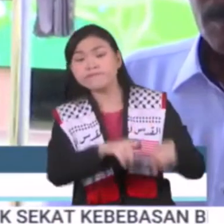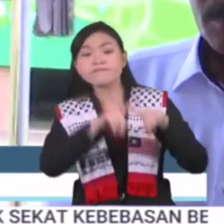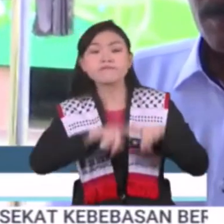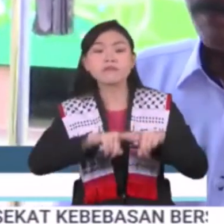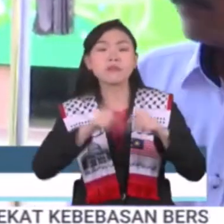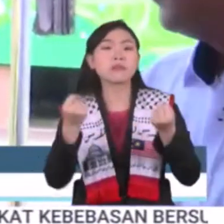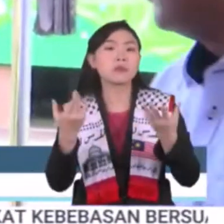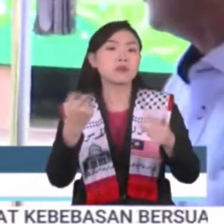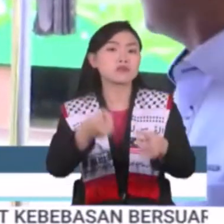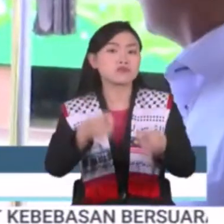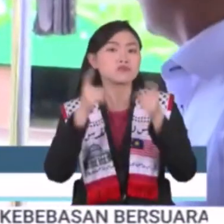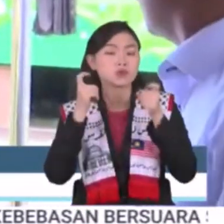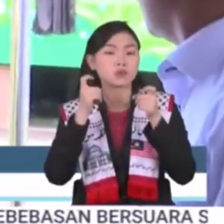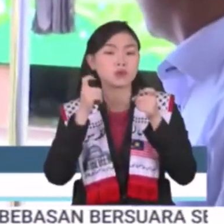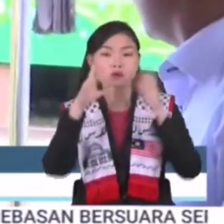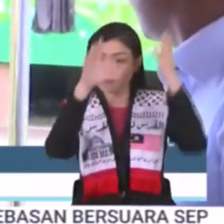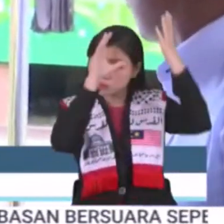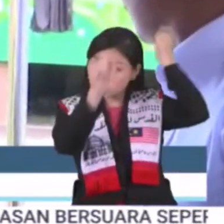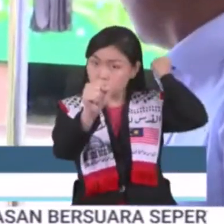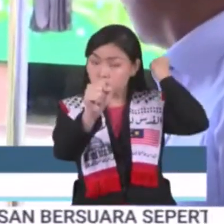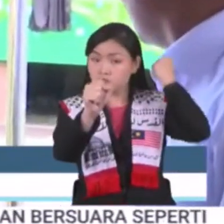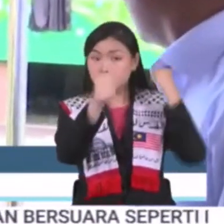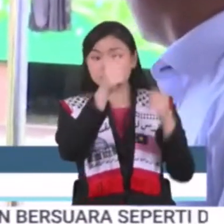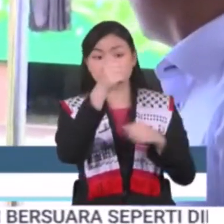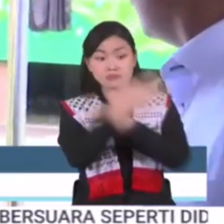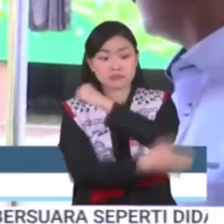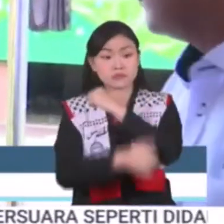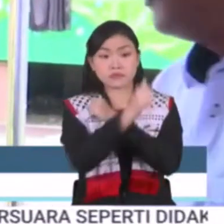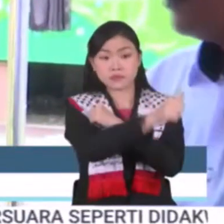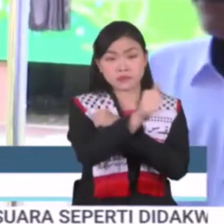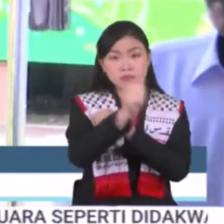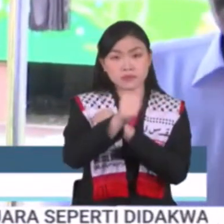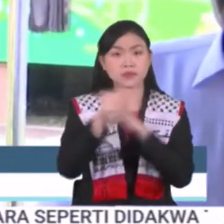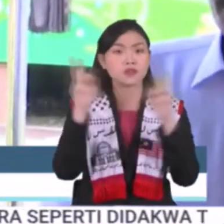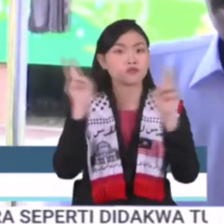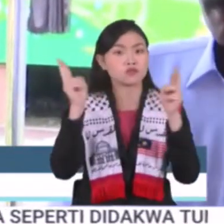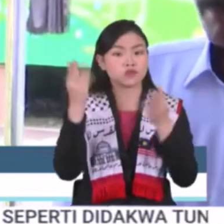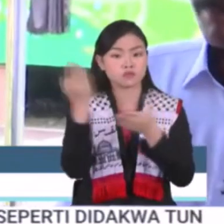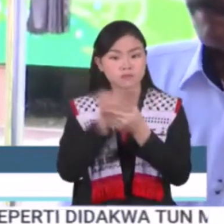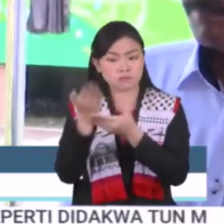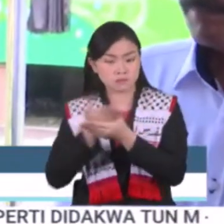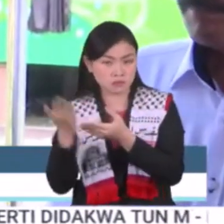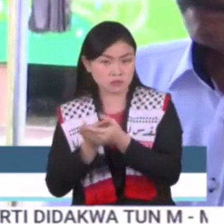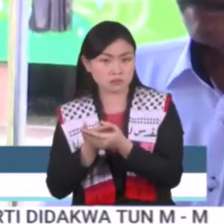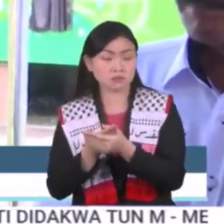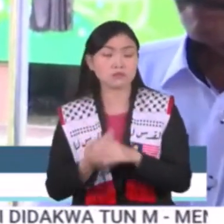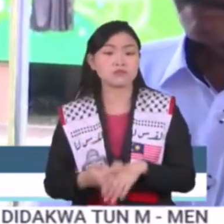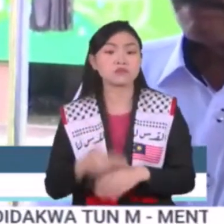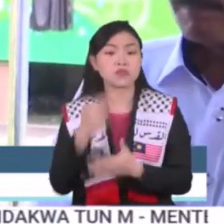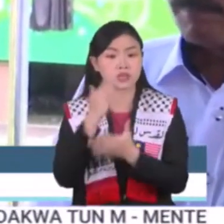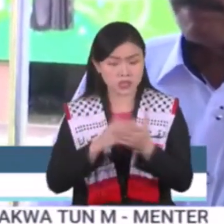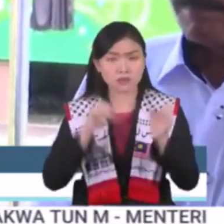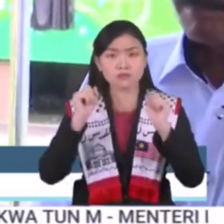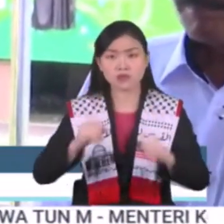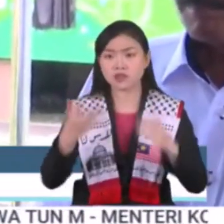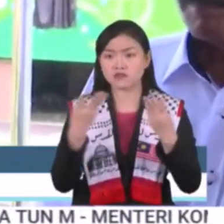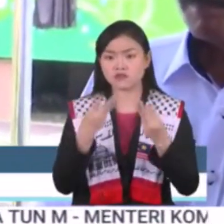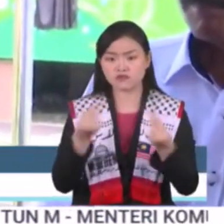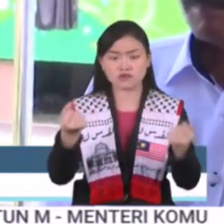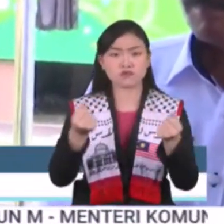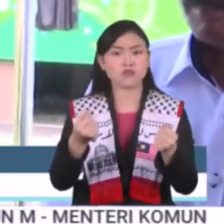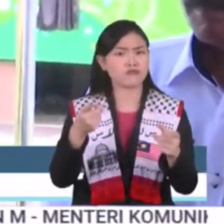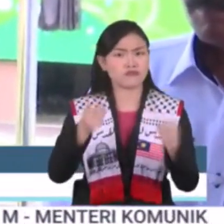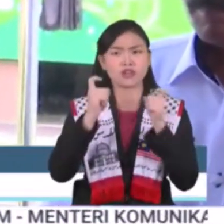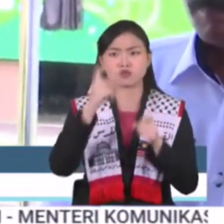berapa cepat kedutaan negara masing-masing menyediakan table dokumen. Ada yang kami boleh selesaikan dalam masa 2 minggu pun